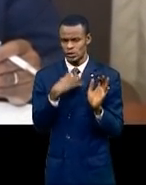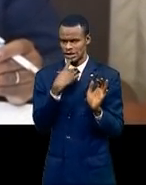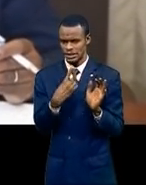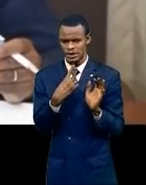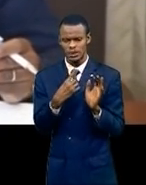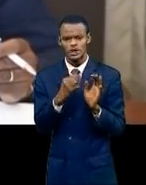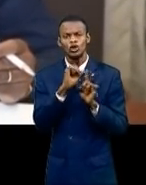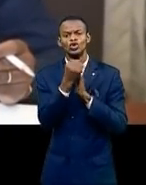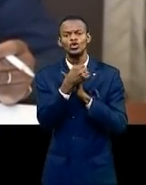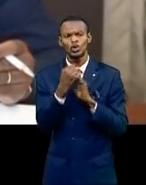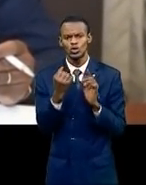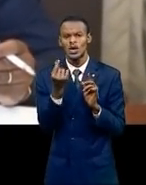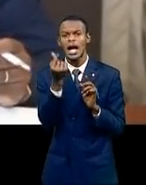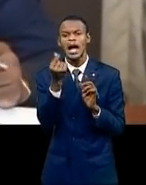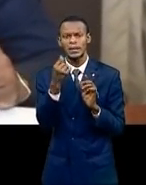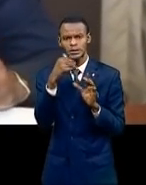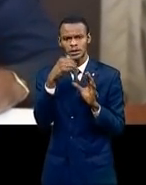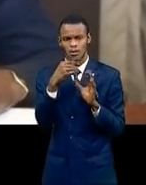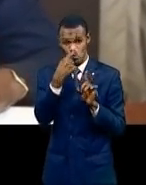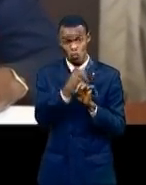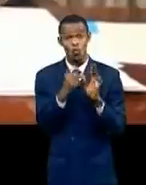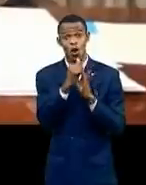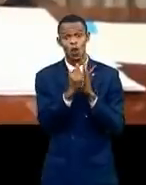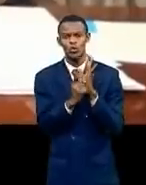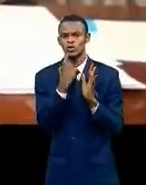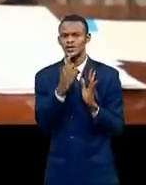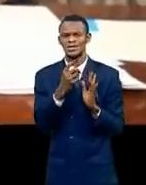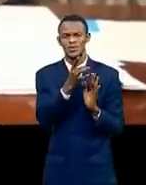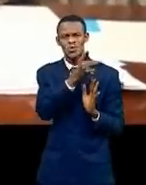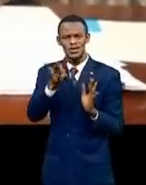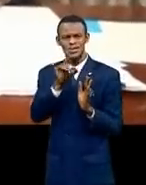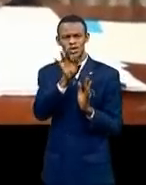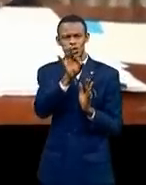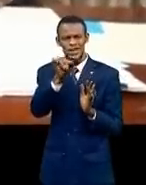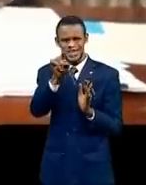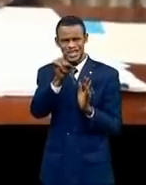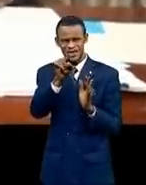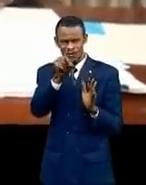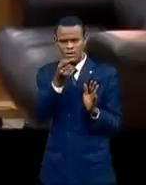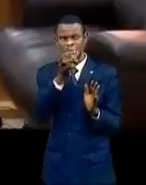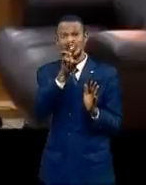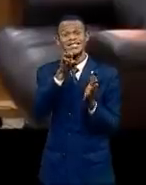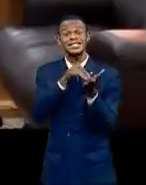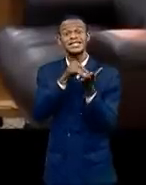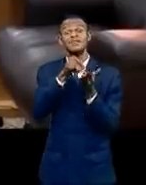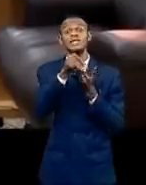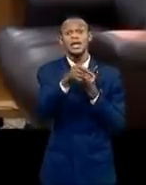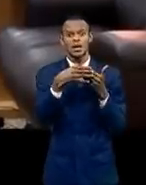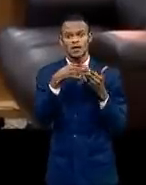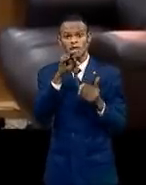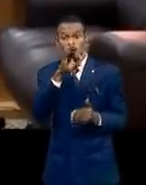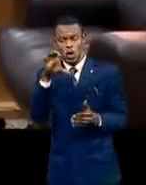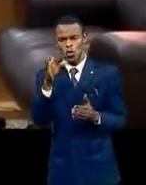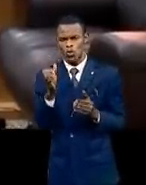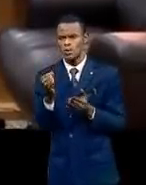2021. En termes de recettes, 891,6 milliards de francs congolais ont été collectés pour la période, soit